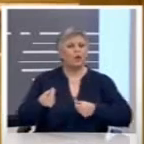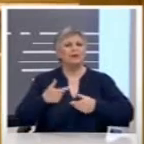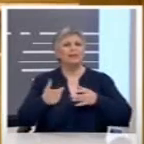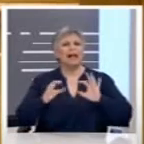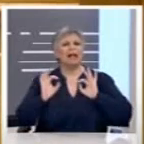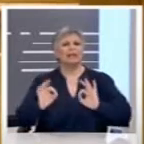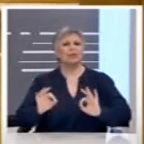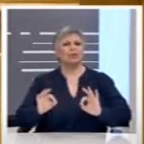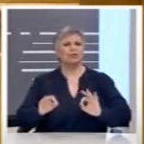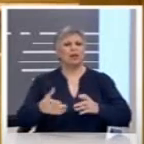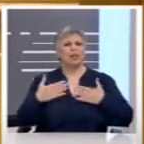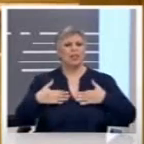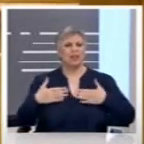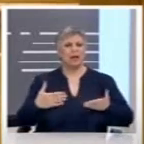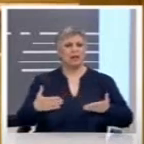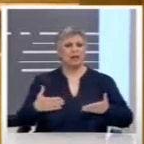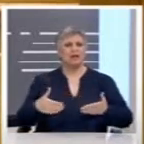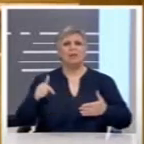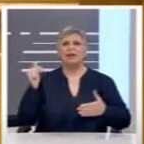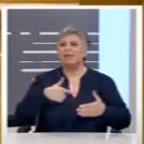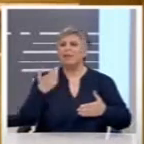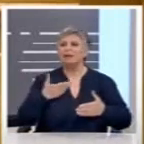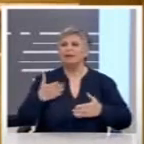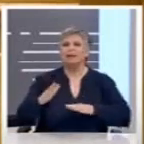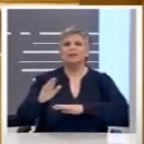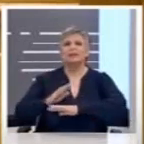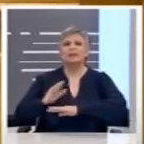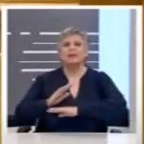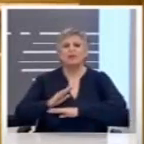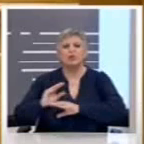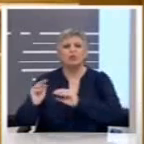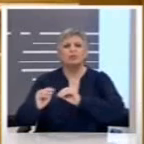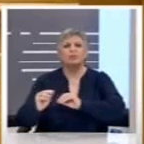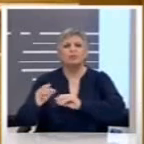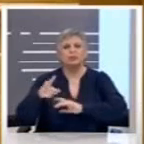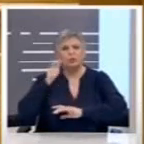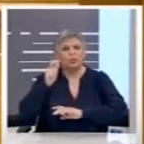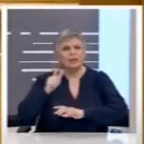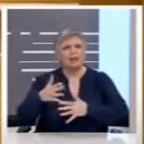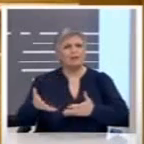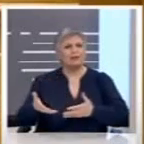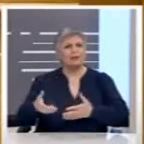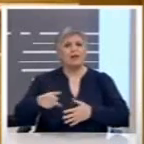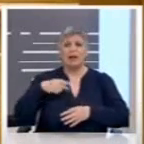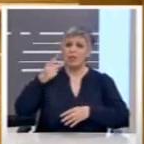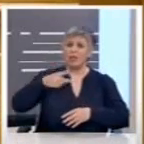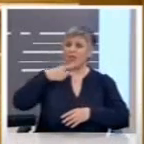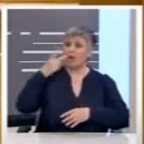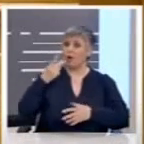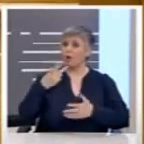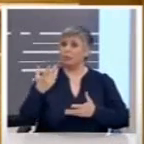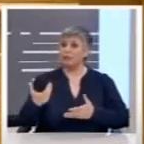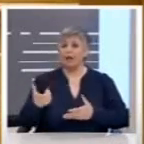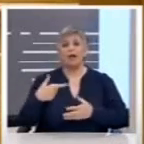που θα λέει όσον αφορά τον τουρκικό στρατό η Τουρκία θα είναι ευέλικτη, όσον αφορά τα ηγετικά δικαιώματα η Τουρκία θα είναι ευέλικτη, όσον αφορά